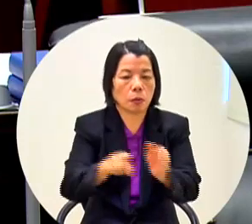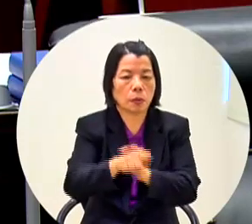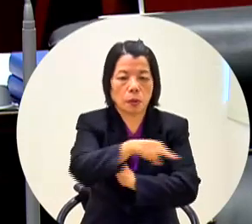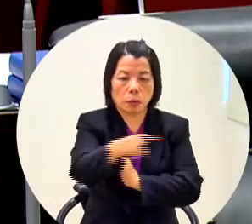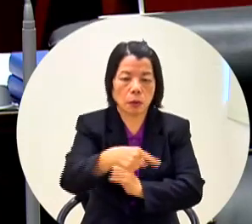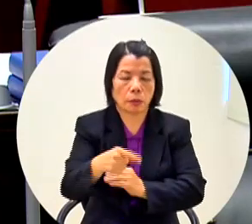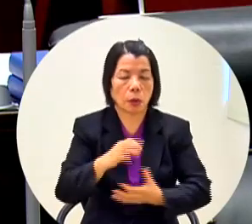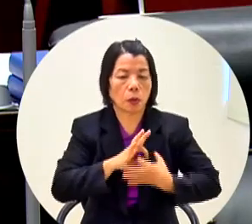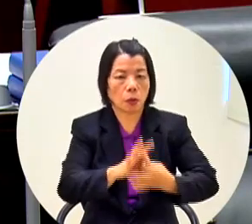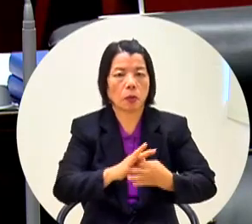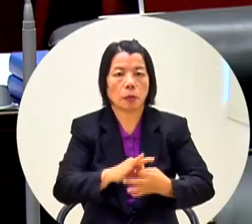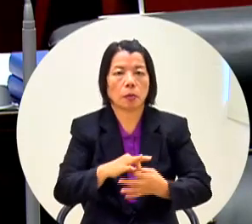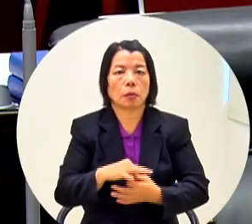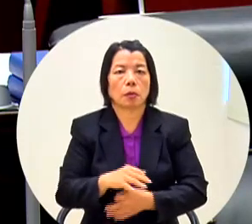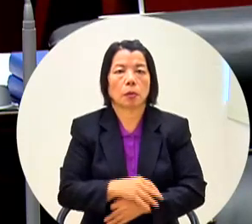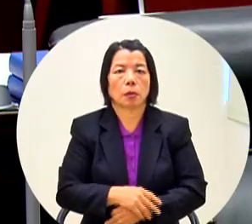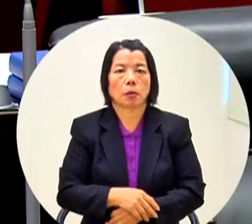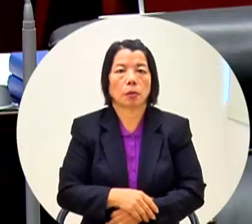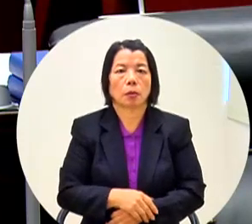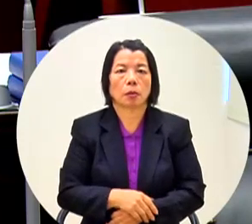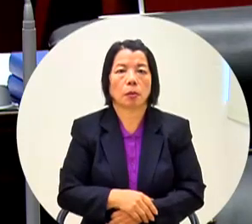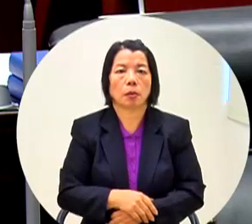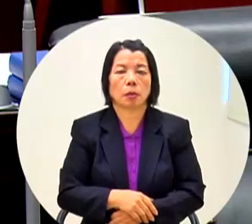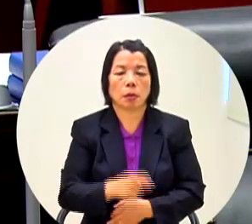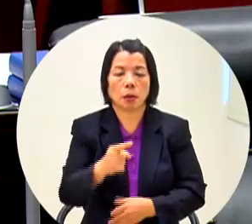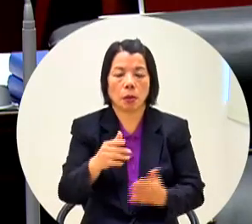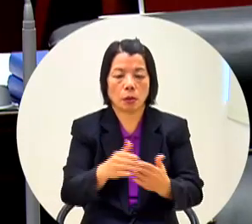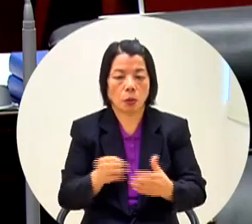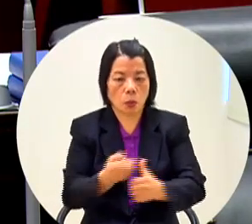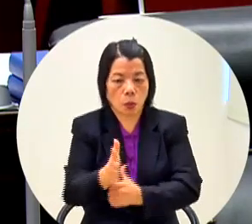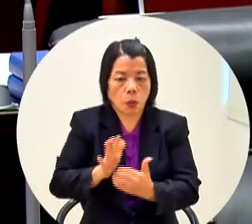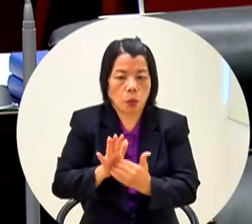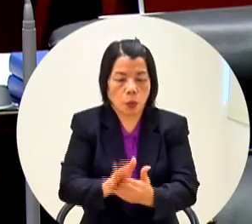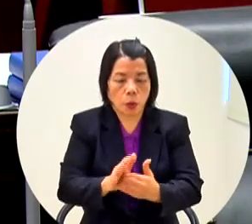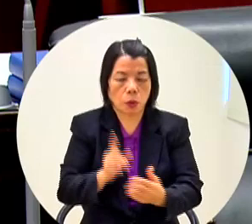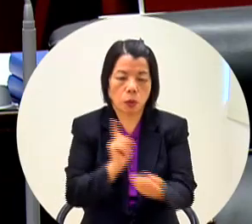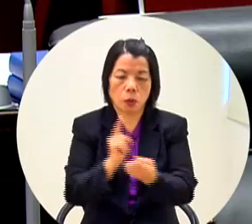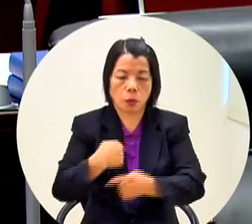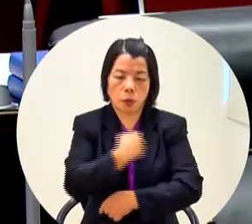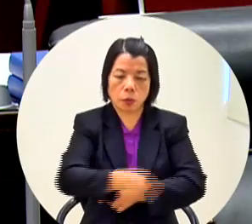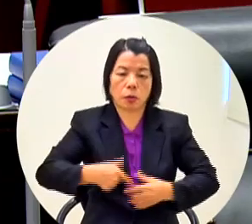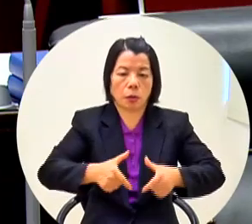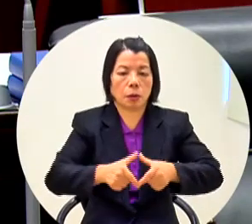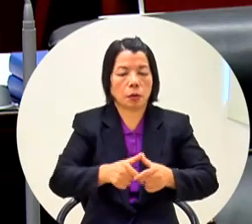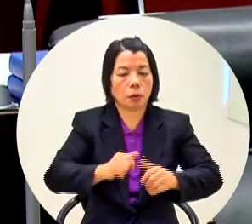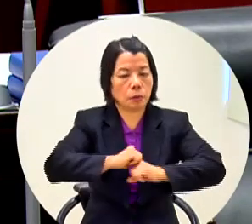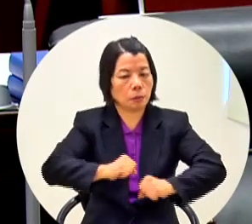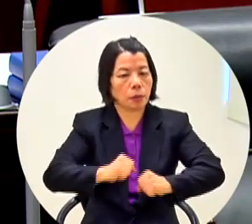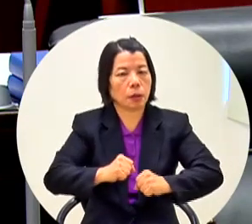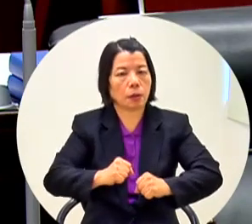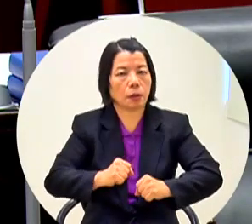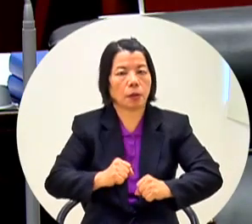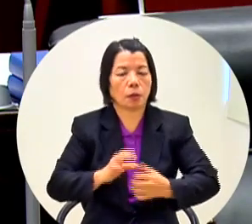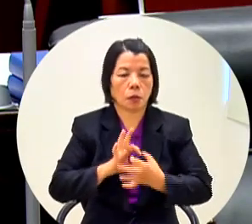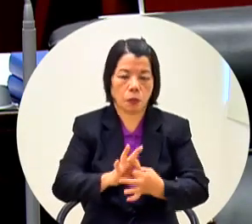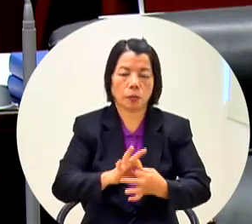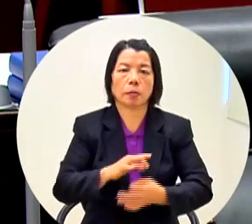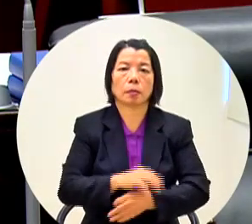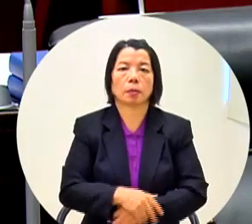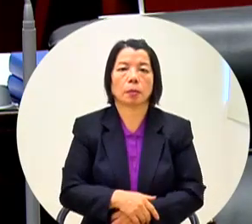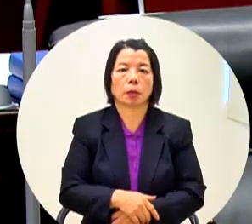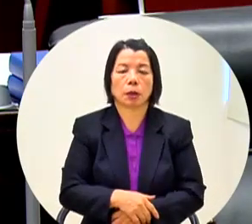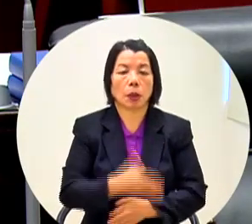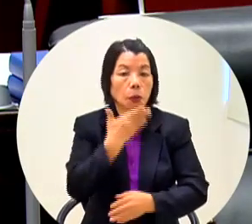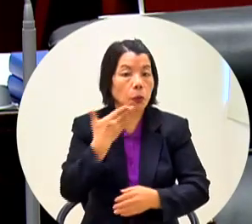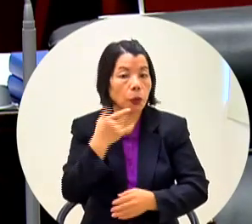谓的地方的一个所谓的这个防疫身心的健康部分，所以呢，他们特别利用